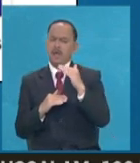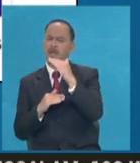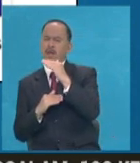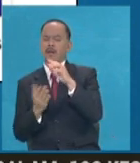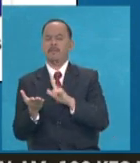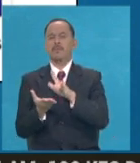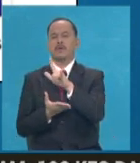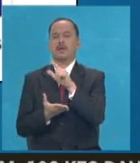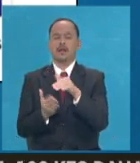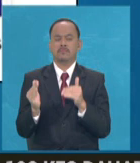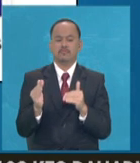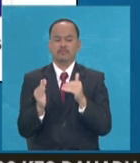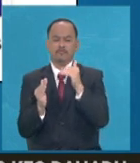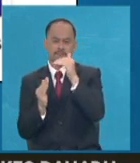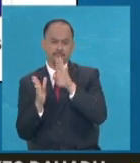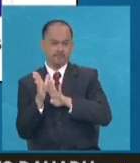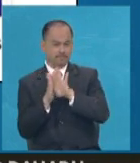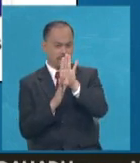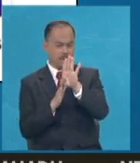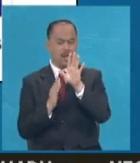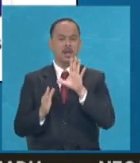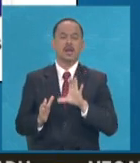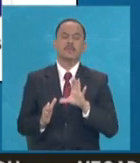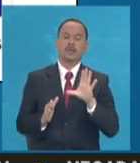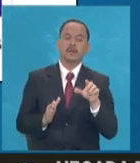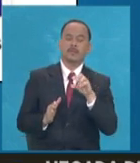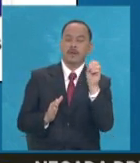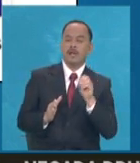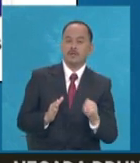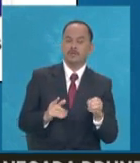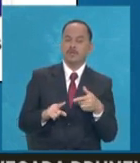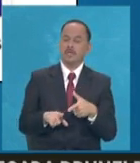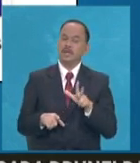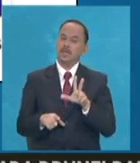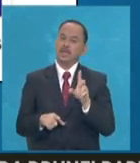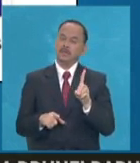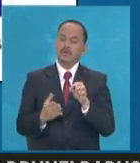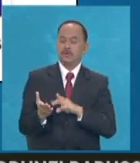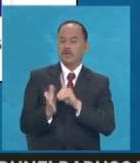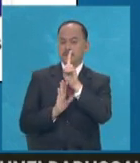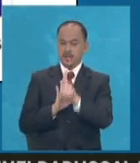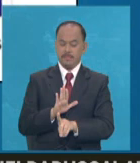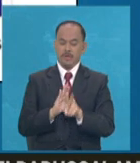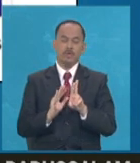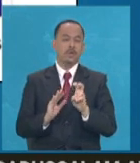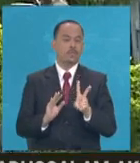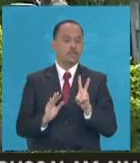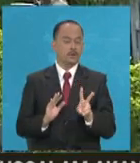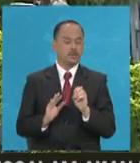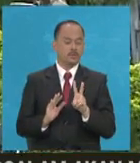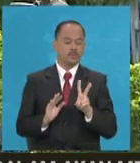penumpang menunjukkan peningkatan sebanyak 5500 sehingga 31 Desember 2022